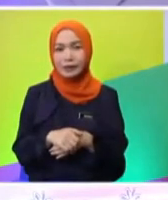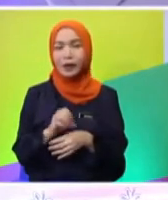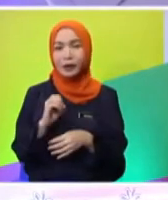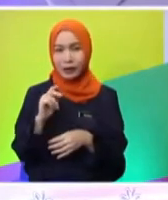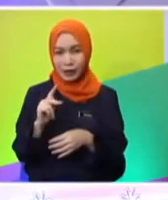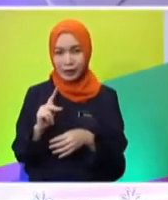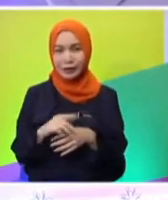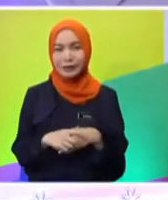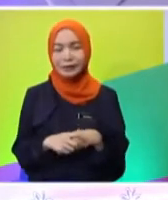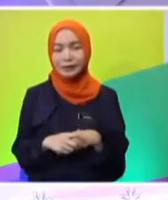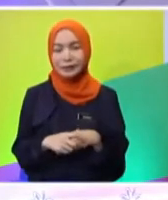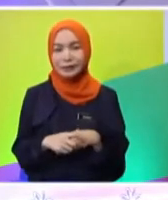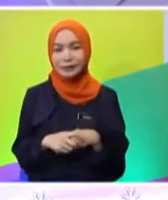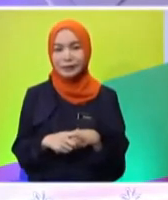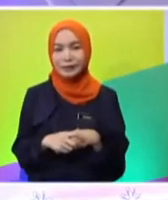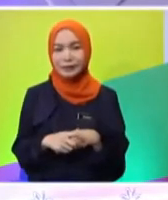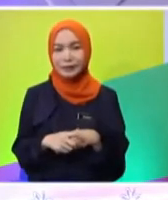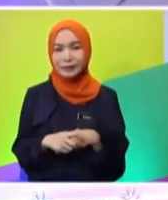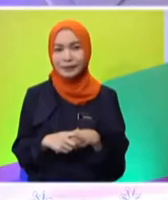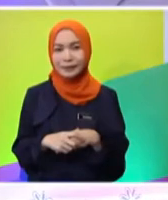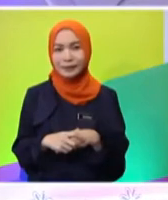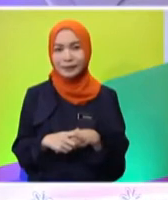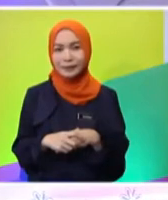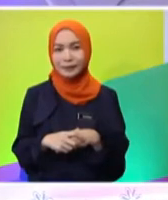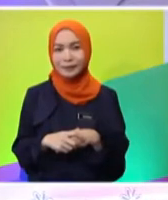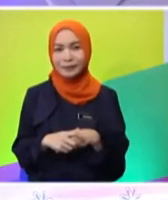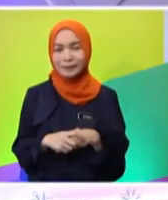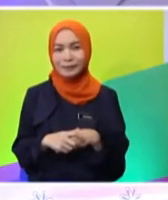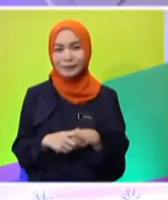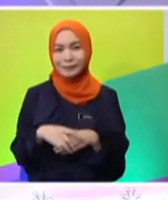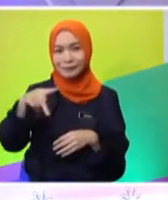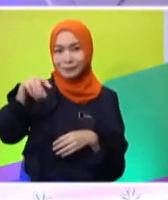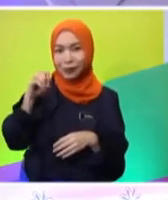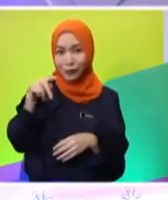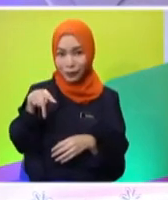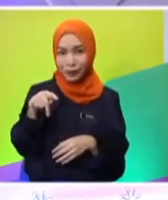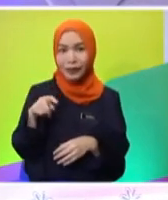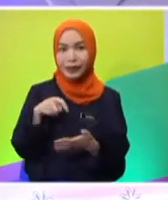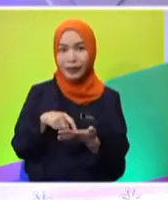Jangan salah kirim nashide membeku dengan cepat masuk yang kedua